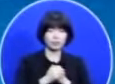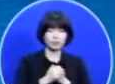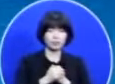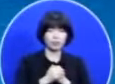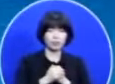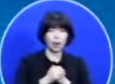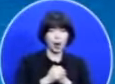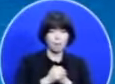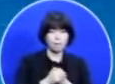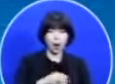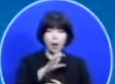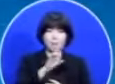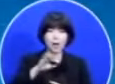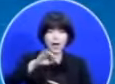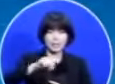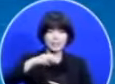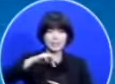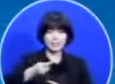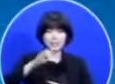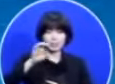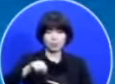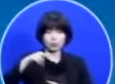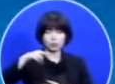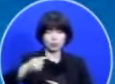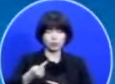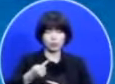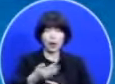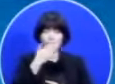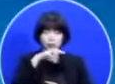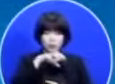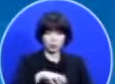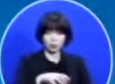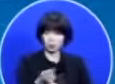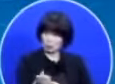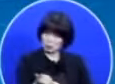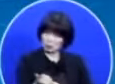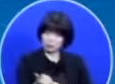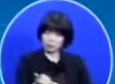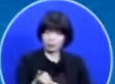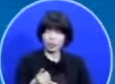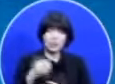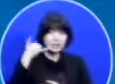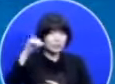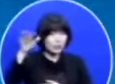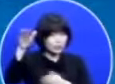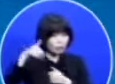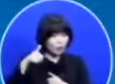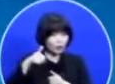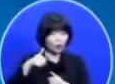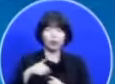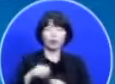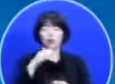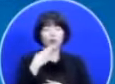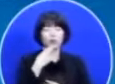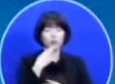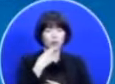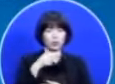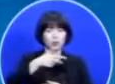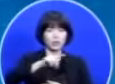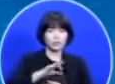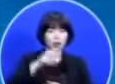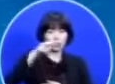패스트 로드 점도 별로 없고요 배달 문화 아예 거기에 자리를 잡지 못하고 정수기